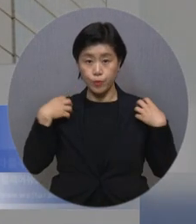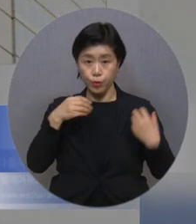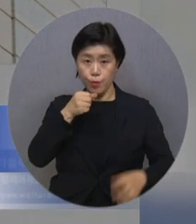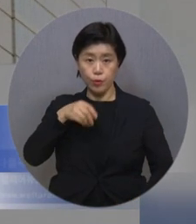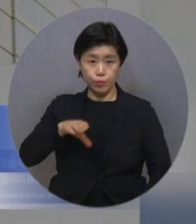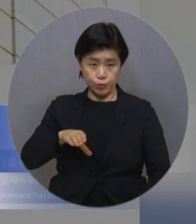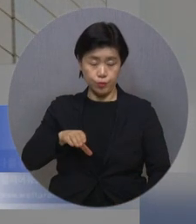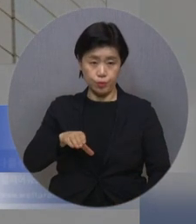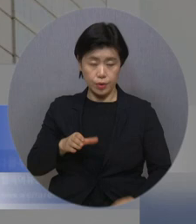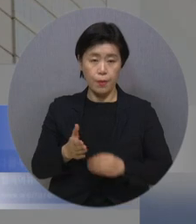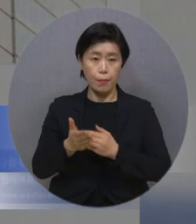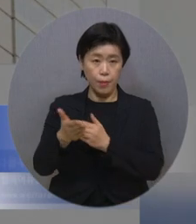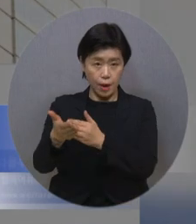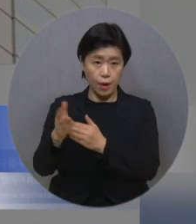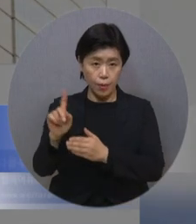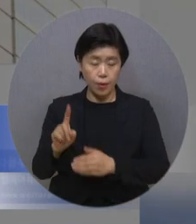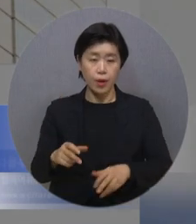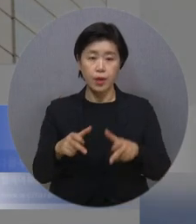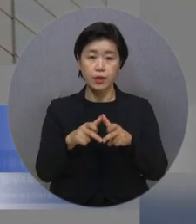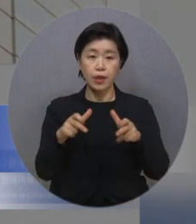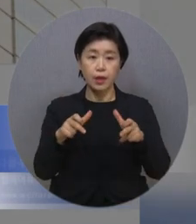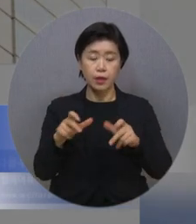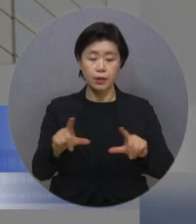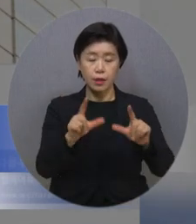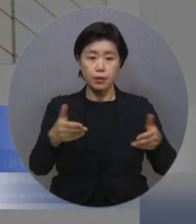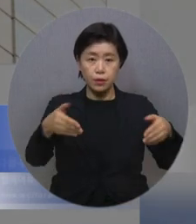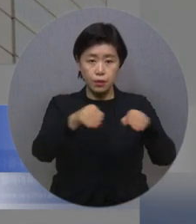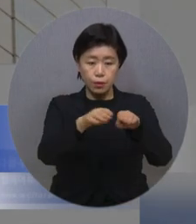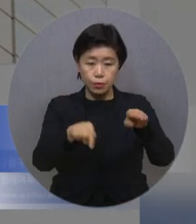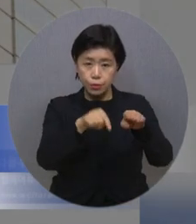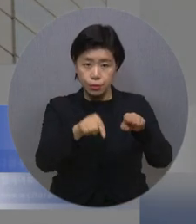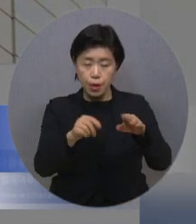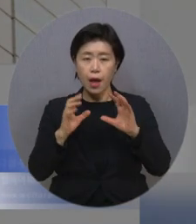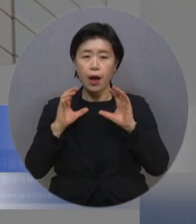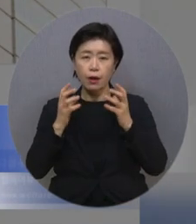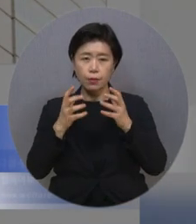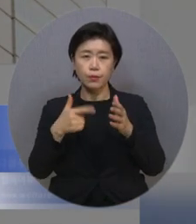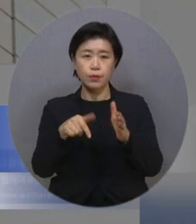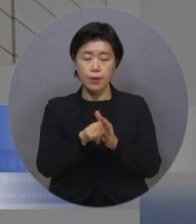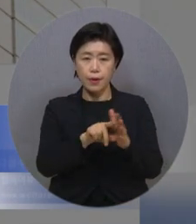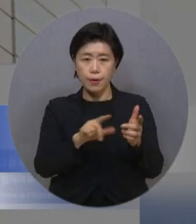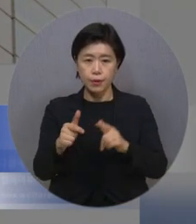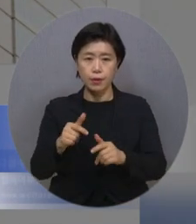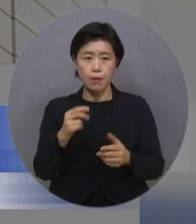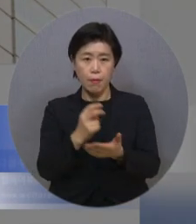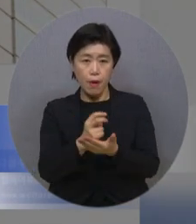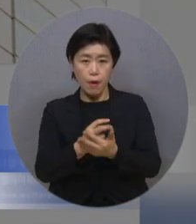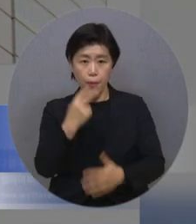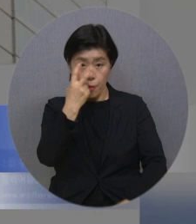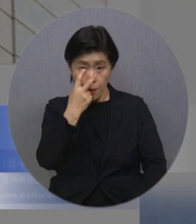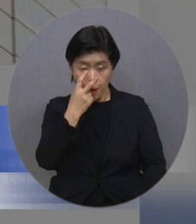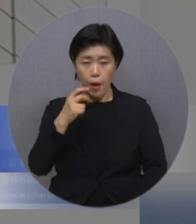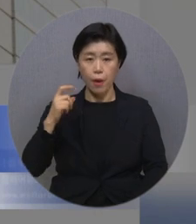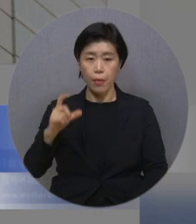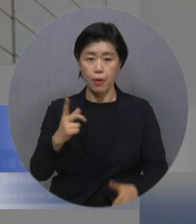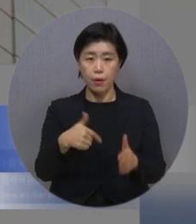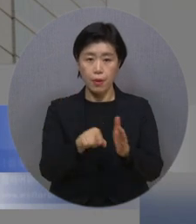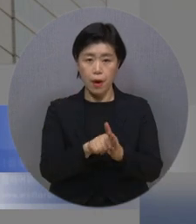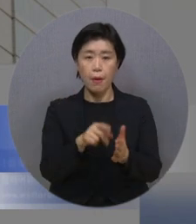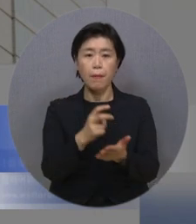장관에게 장애인 거주시설 내 장애아동의 발달지원책의 구축과 법적 보호 강화를 위한 제독에서는